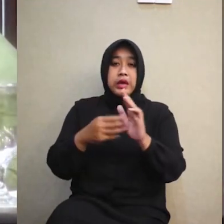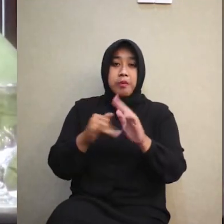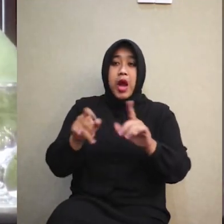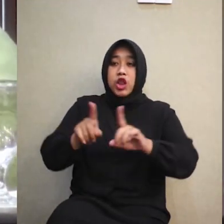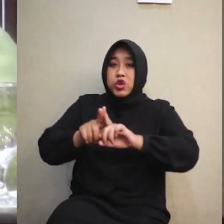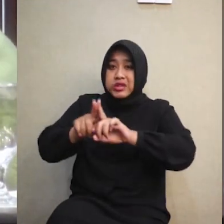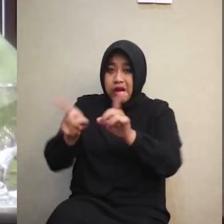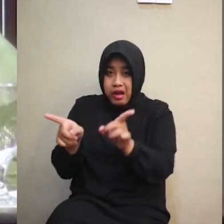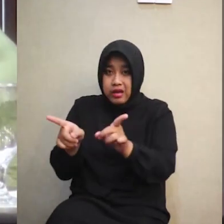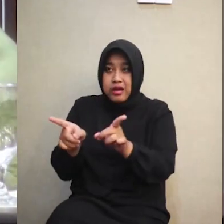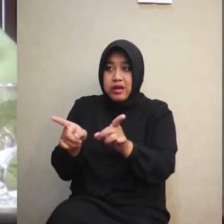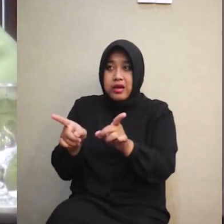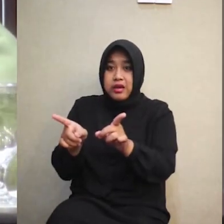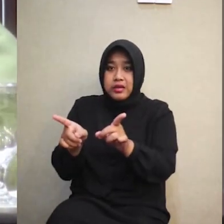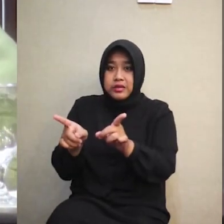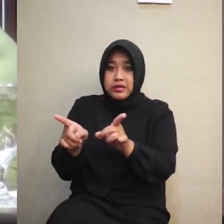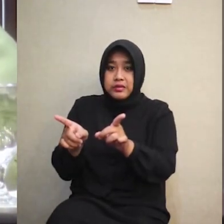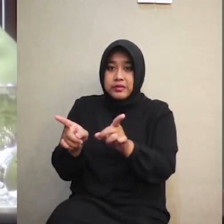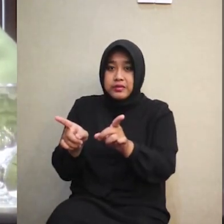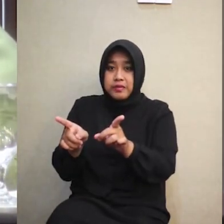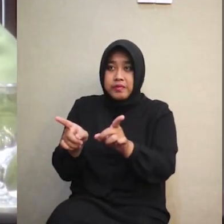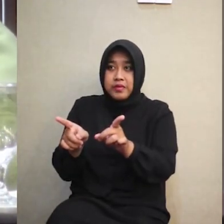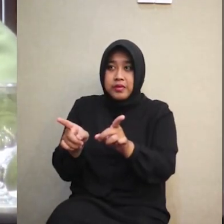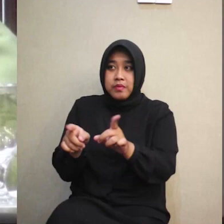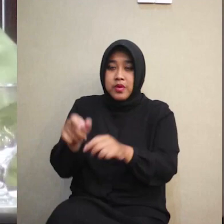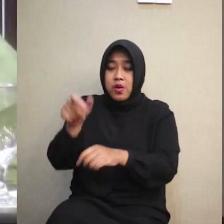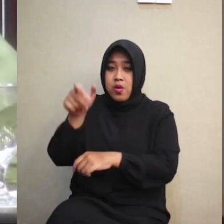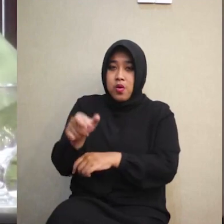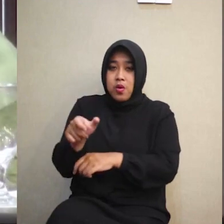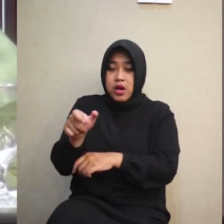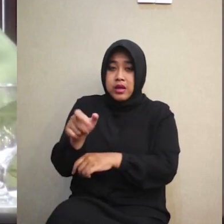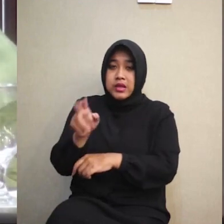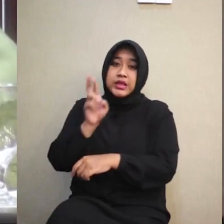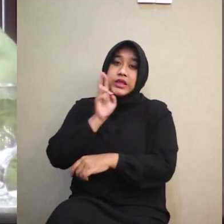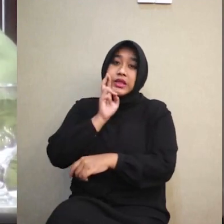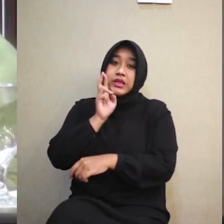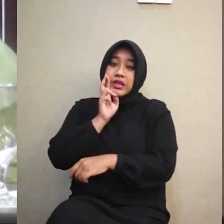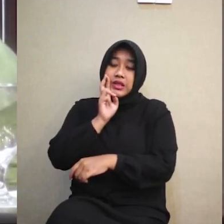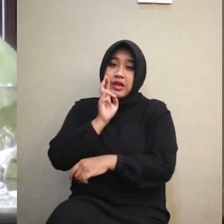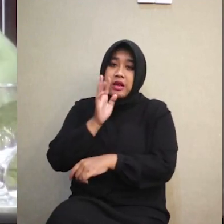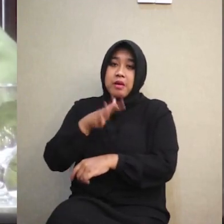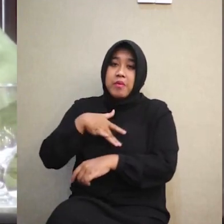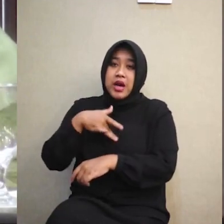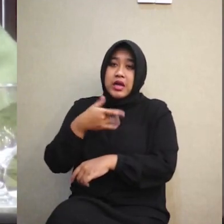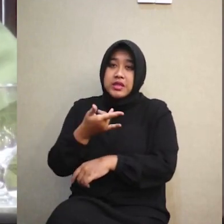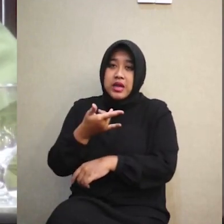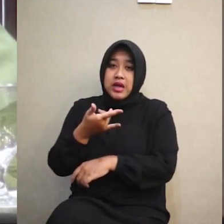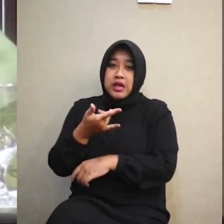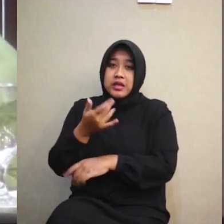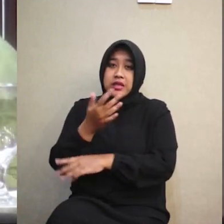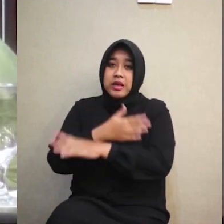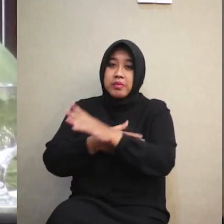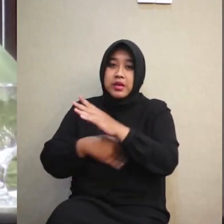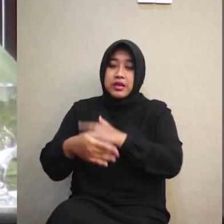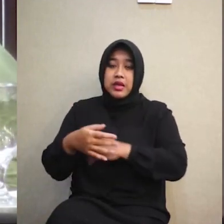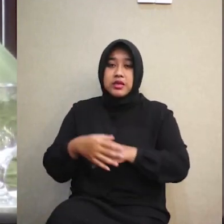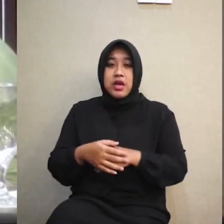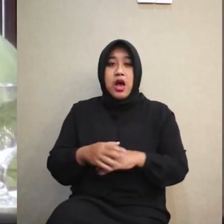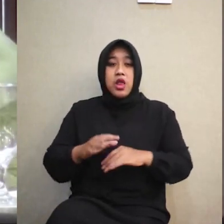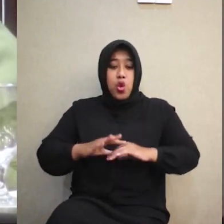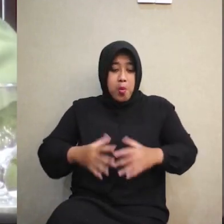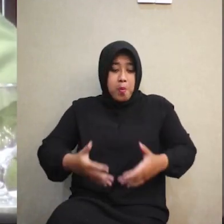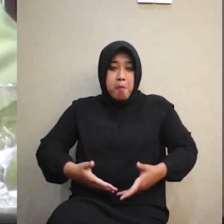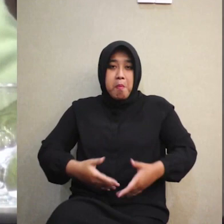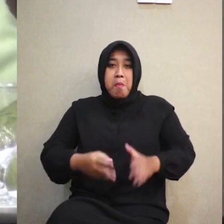perempuan atau ketika seorang istri itu mengalami disabilitas dan atau mandul nah